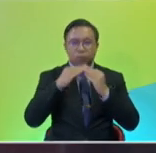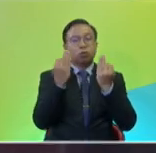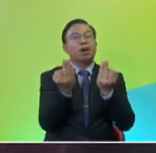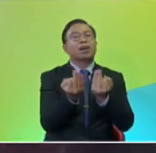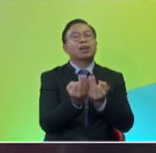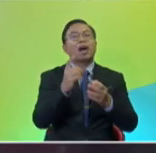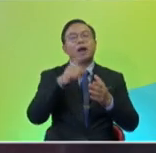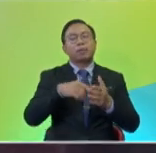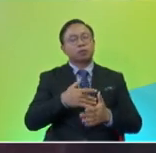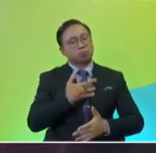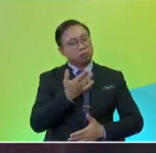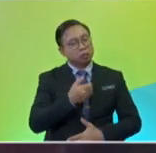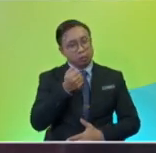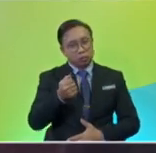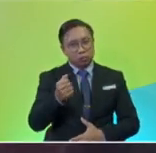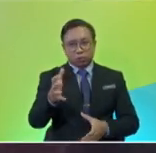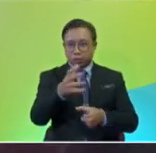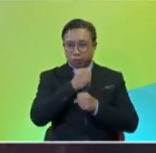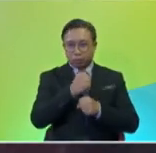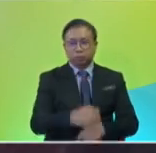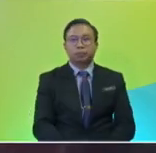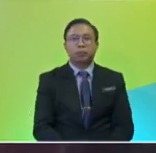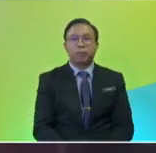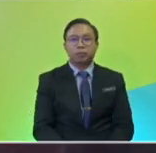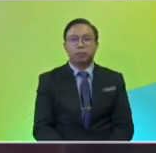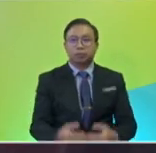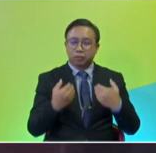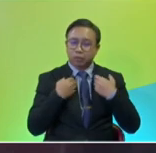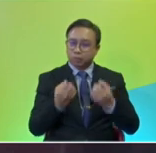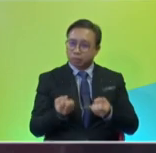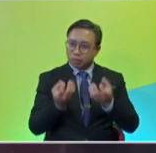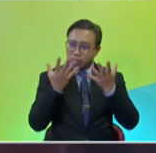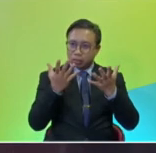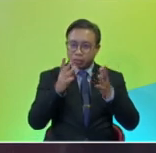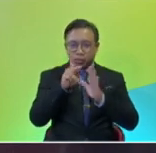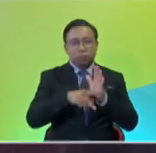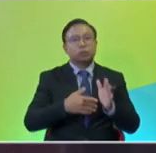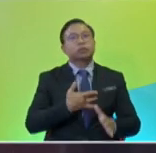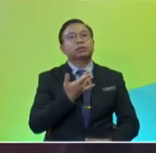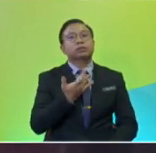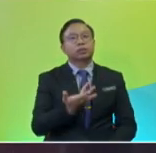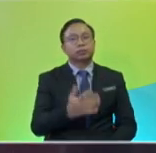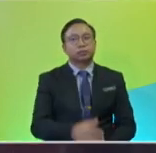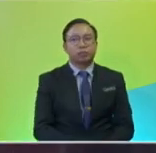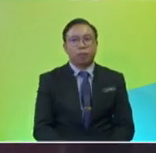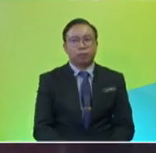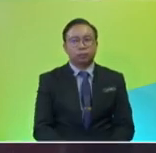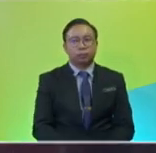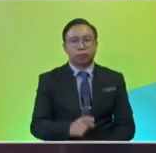apakah perasaan yang kamu akan dapat? Di sini, terdapat banyak perasaan yang berada